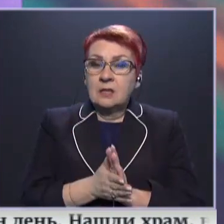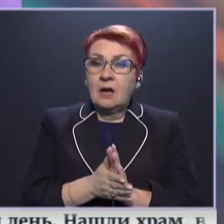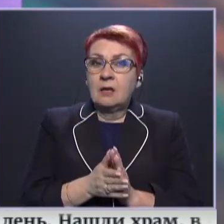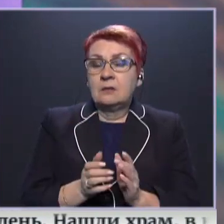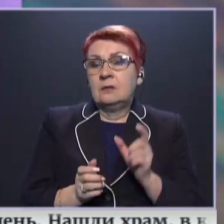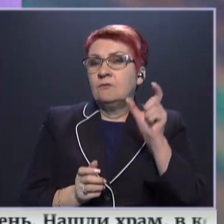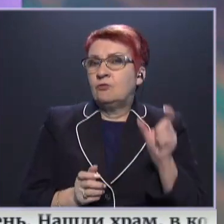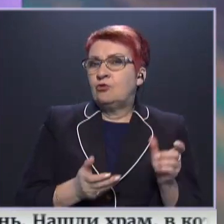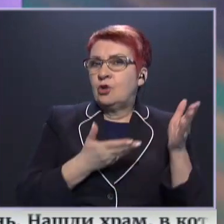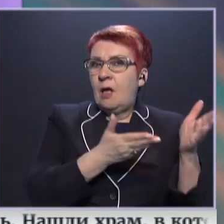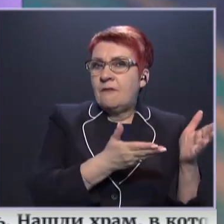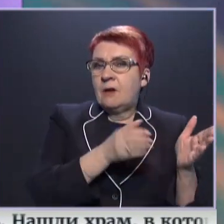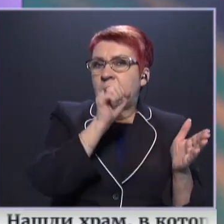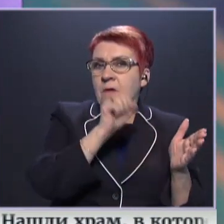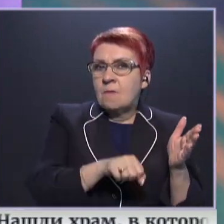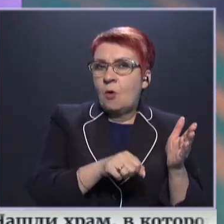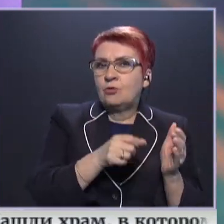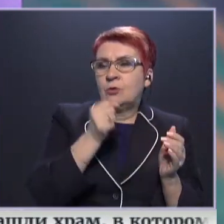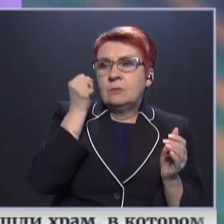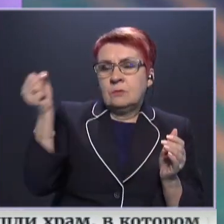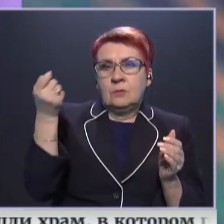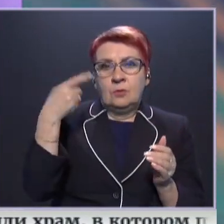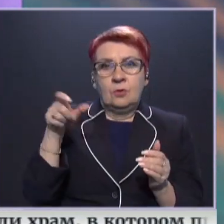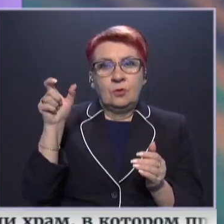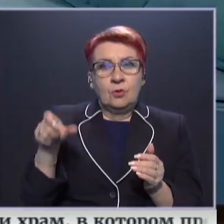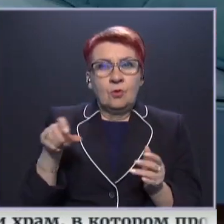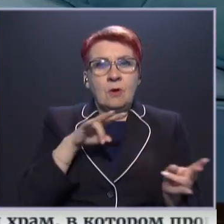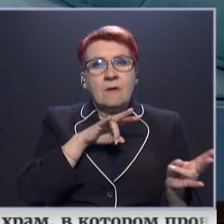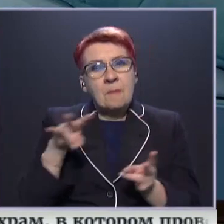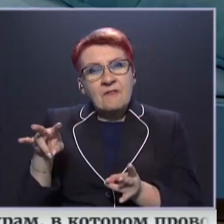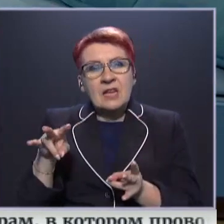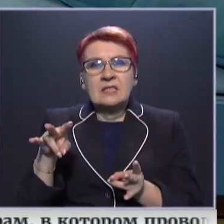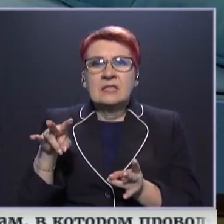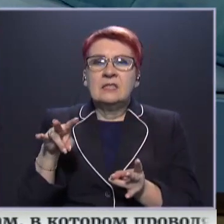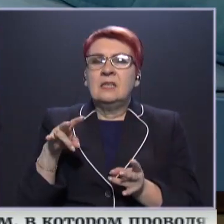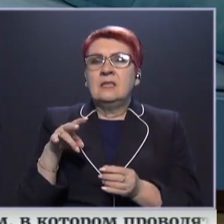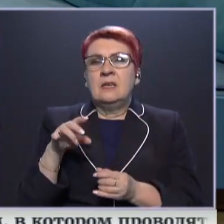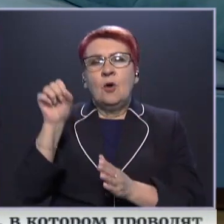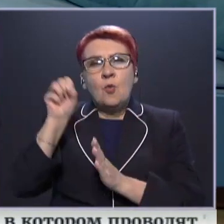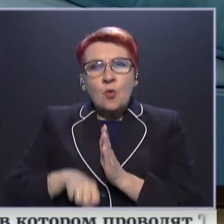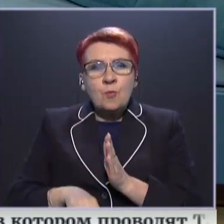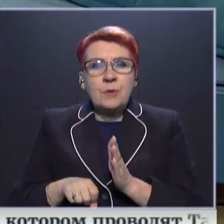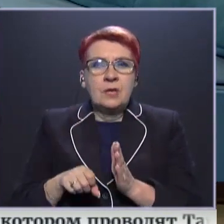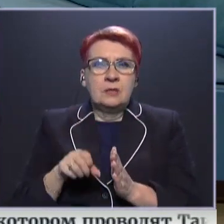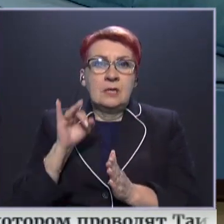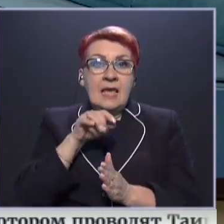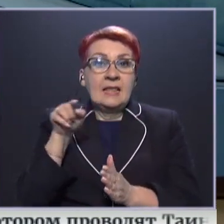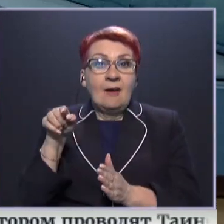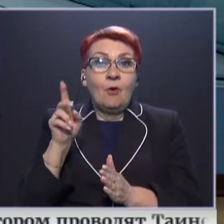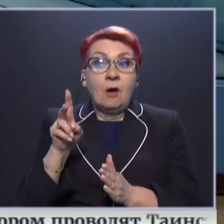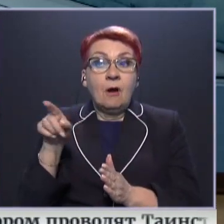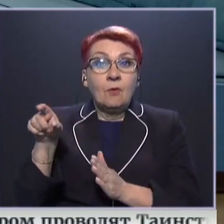Человек может поднять руку на другого, причинить вред, даже убить человека другого. Ну, вот. И тому, кого